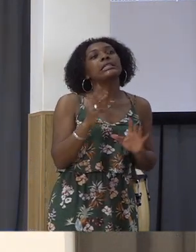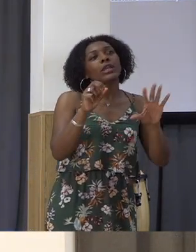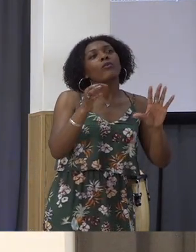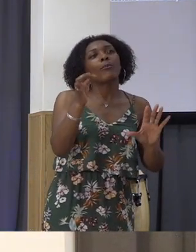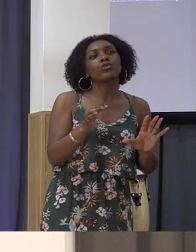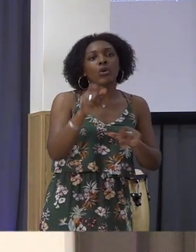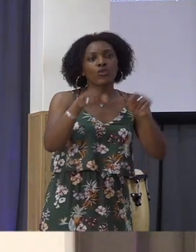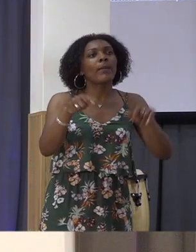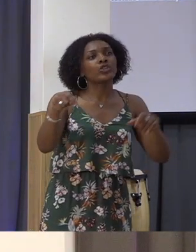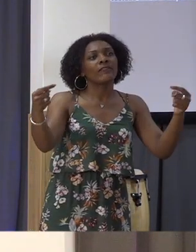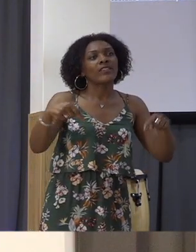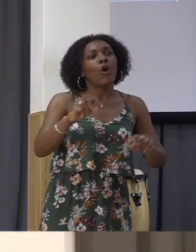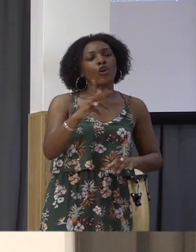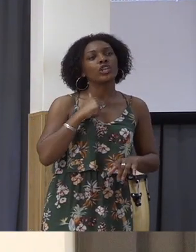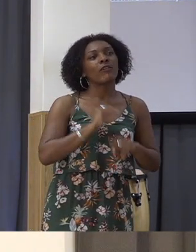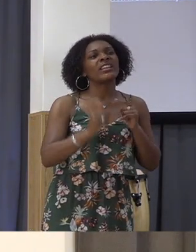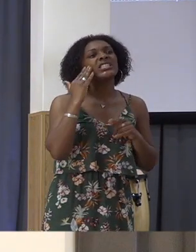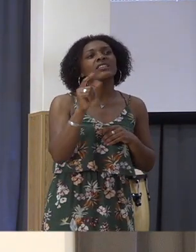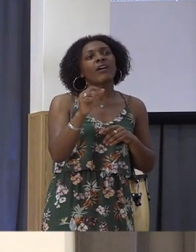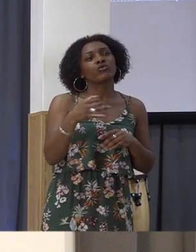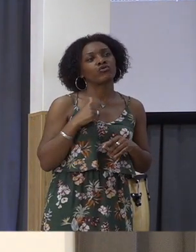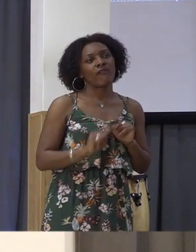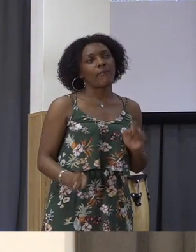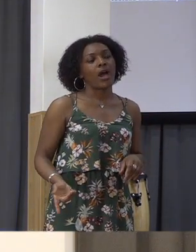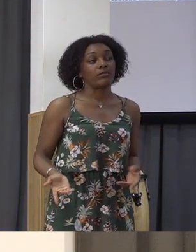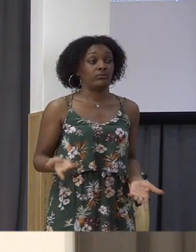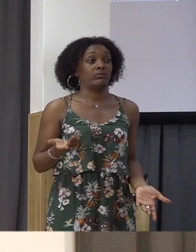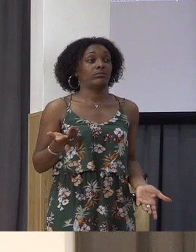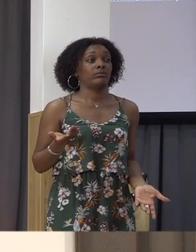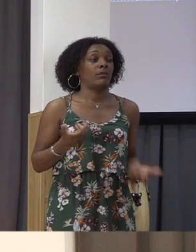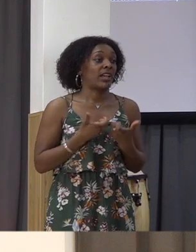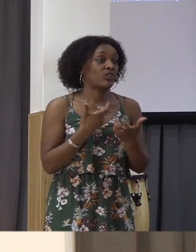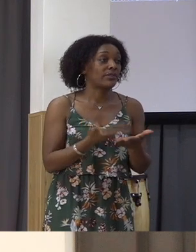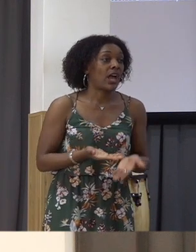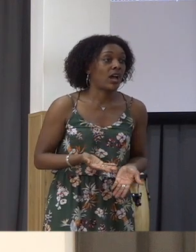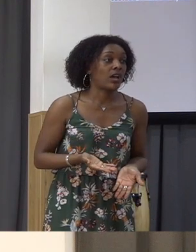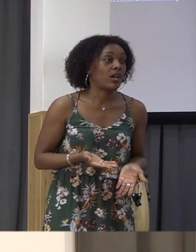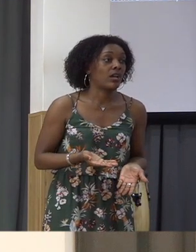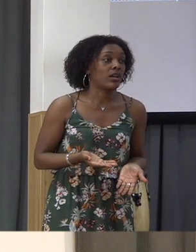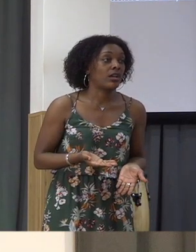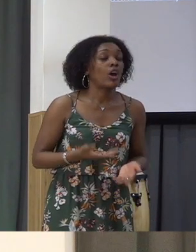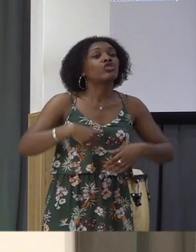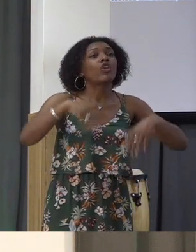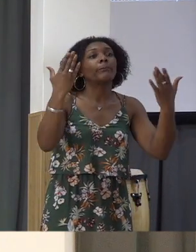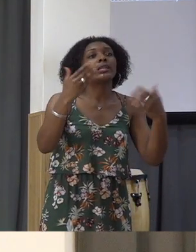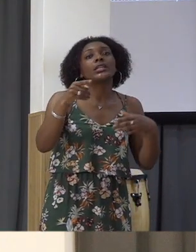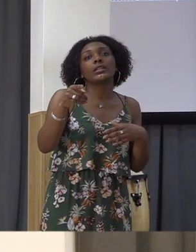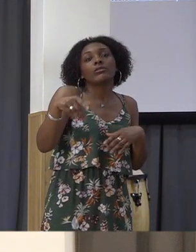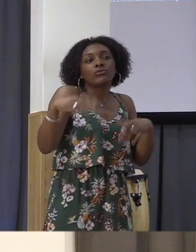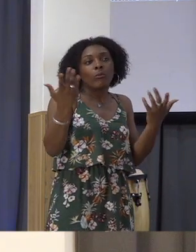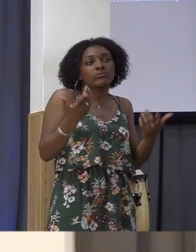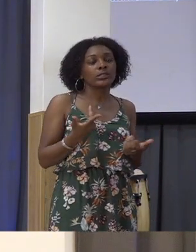80% des personnes qui sont OK, on va y aller. Tant pis pour les 20 autres.